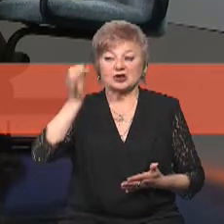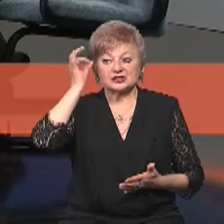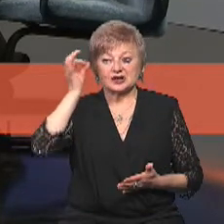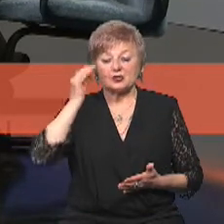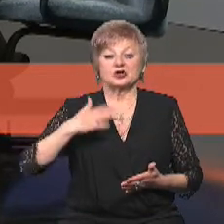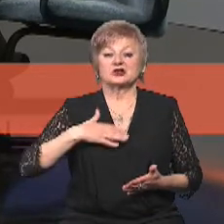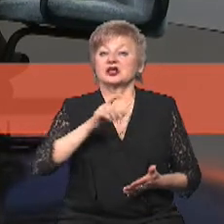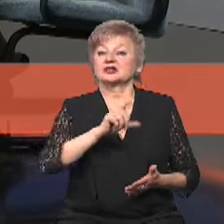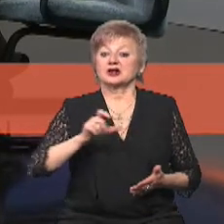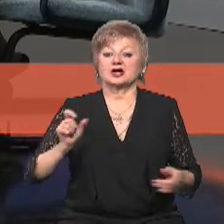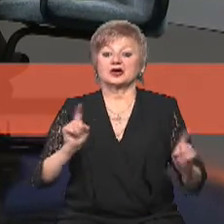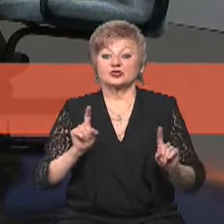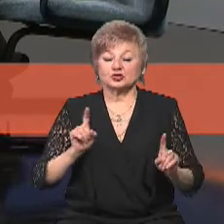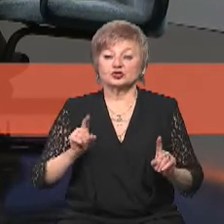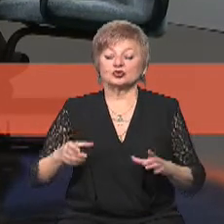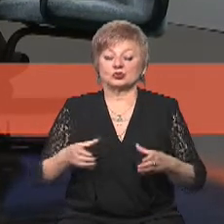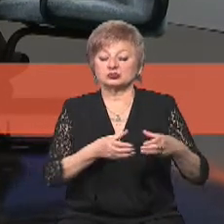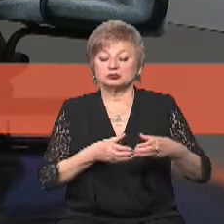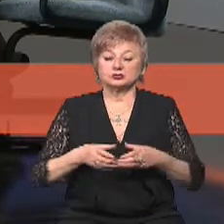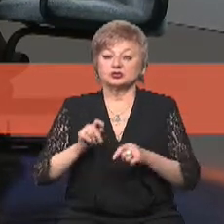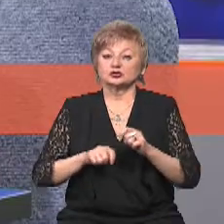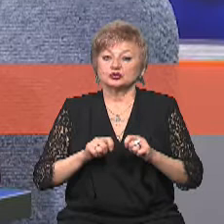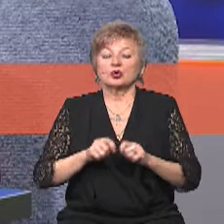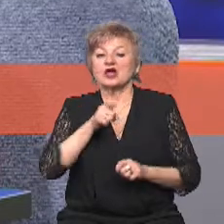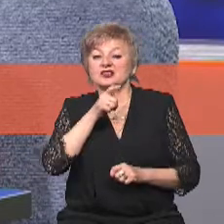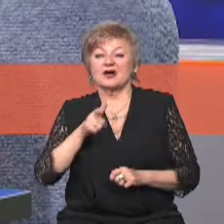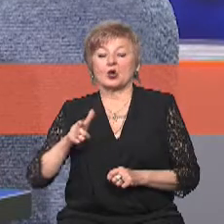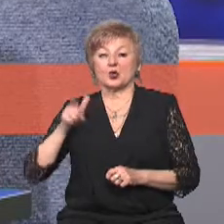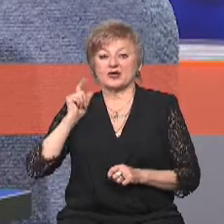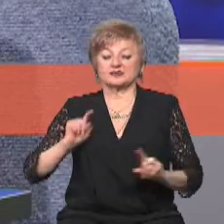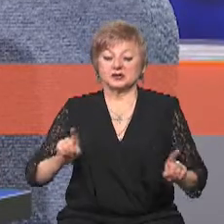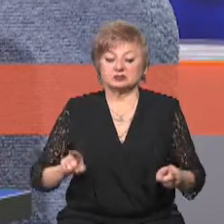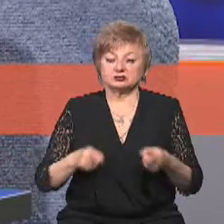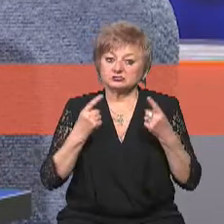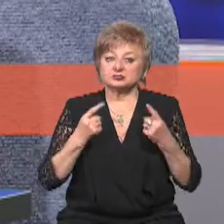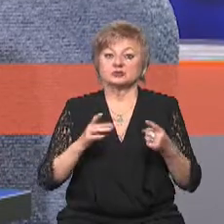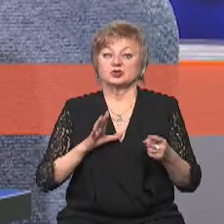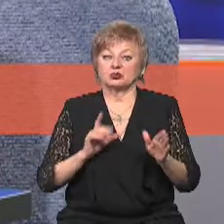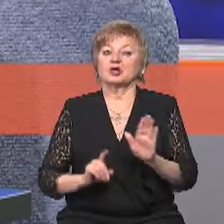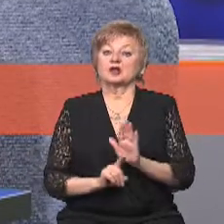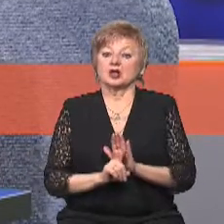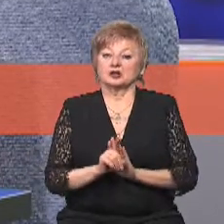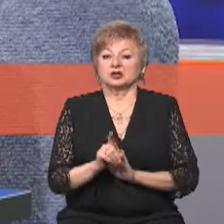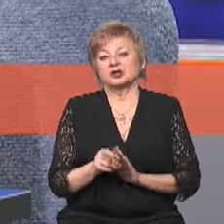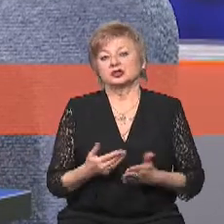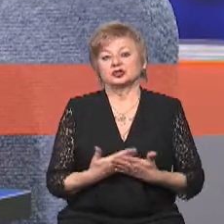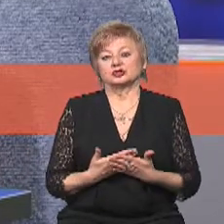нашим телеглядачам, що координаційна рада була створена 2 роки тому. Ініціатива була започаткована